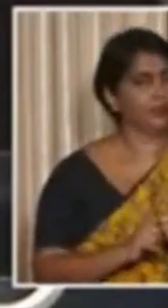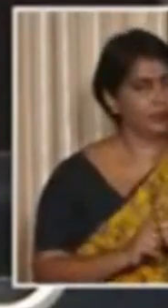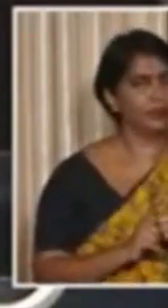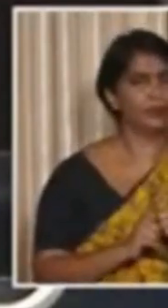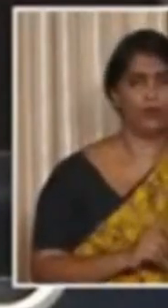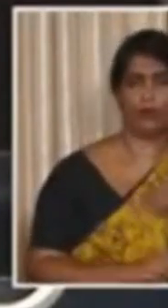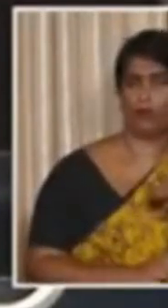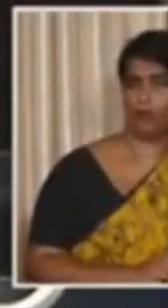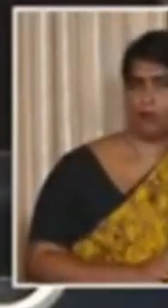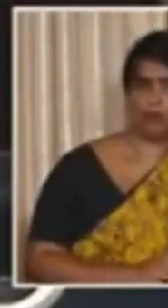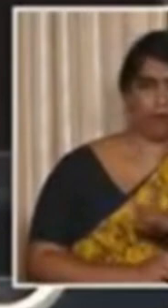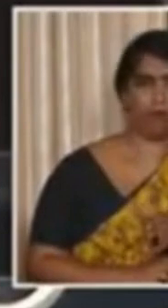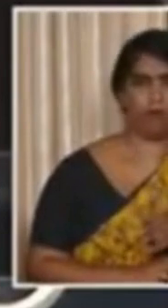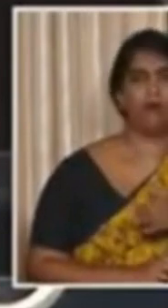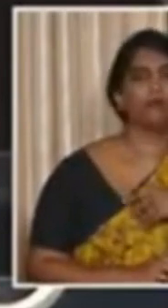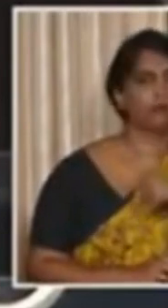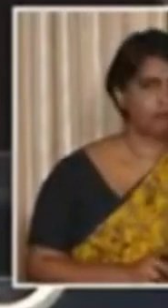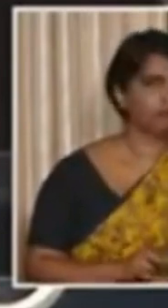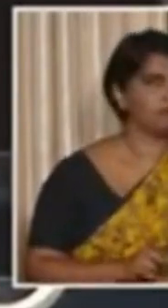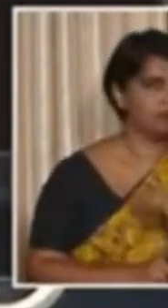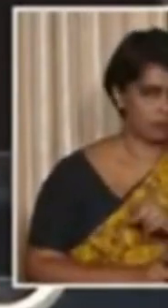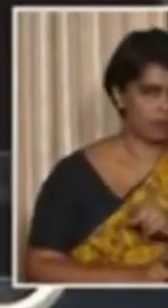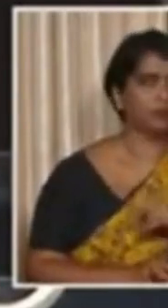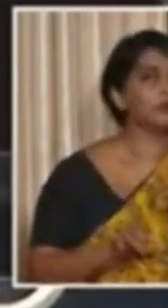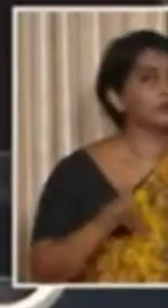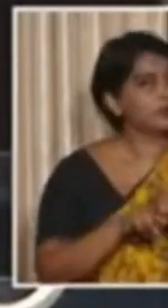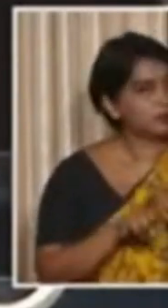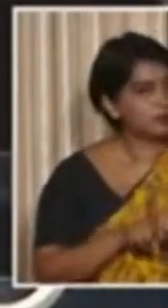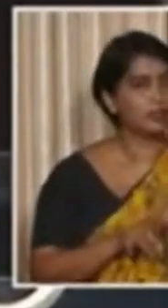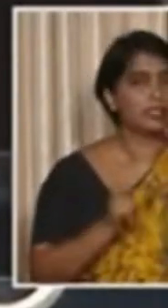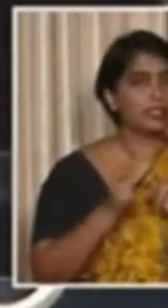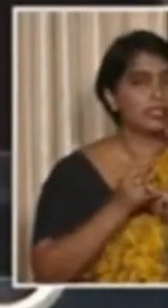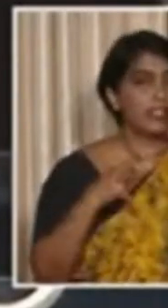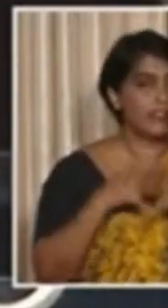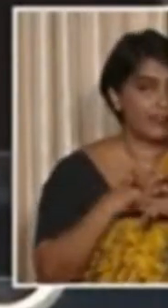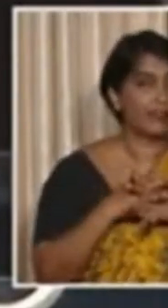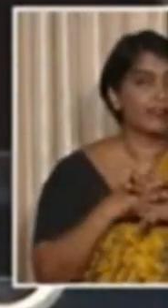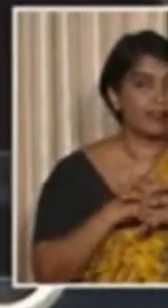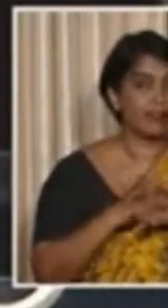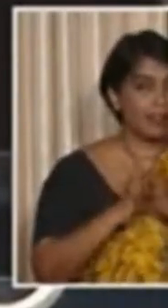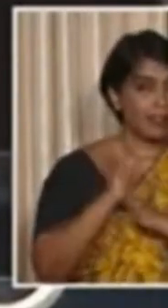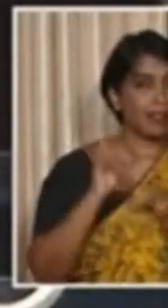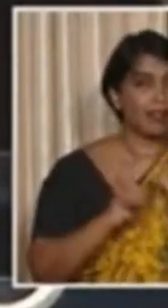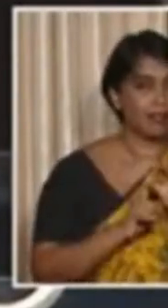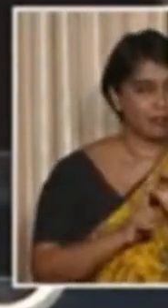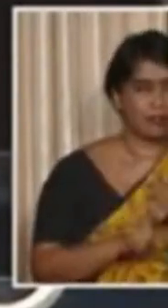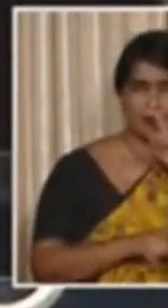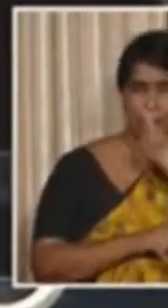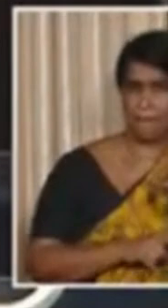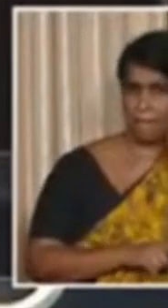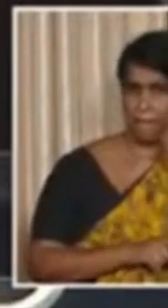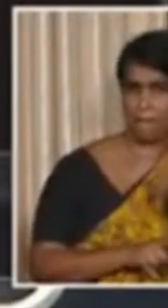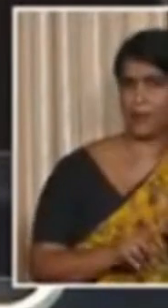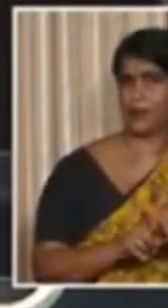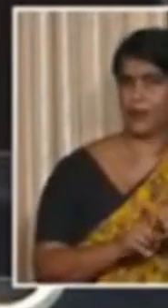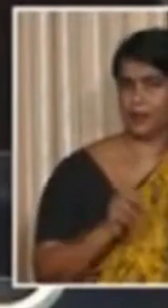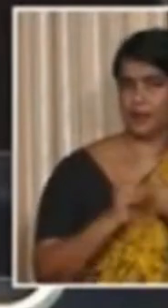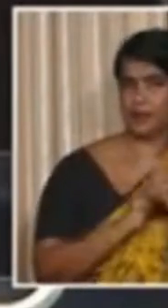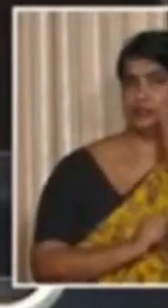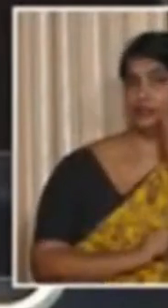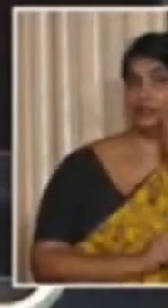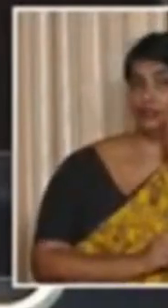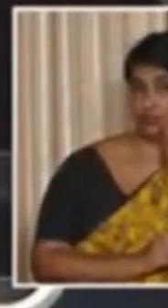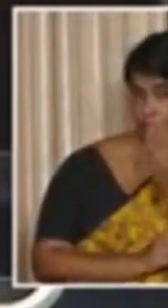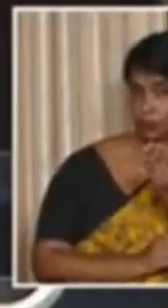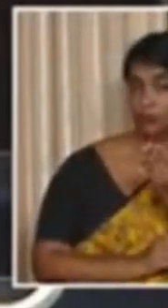எதிர்க்கவில்லை. ஆகவே சரத் வீரசேகர் அவர்கள் மிக மோசமாக நடந்து கொண்டிருக்கிறார். அந்த கட்சியை சார்ந்தவர்கள் அந்த கட்சியின்